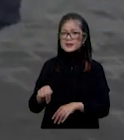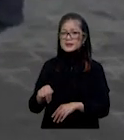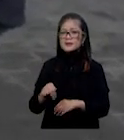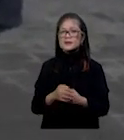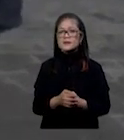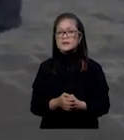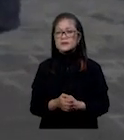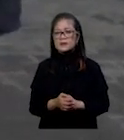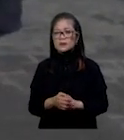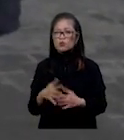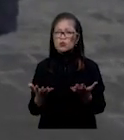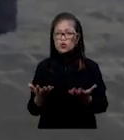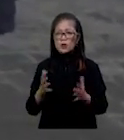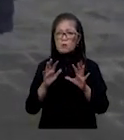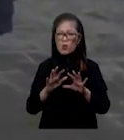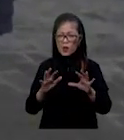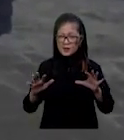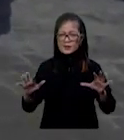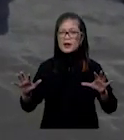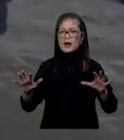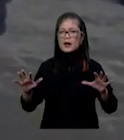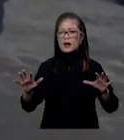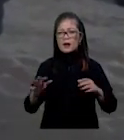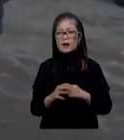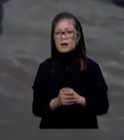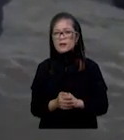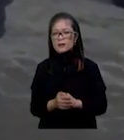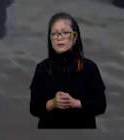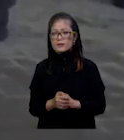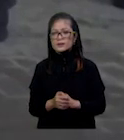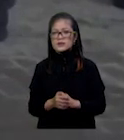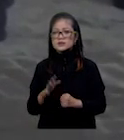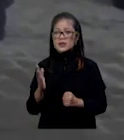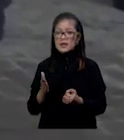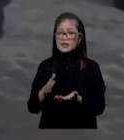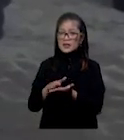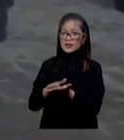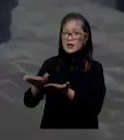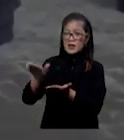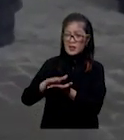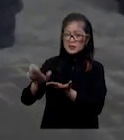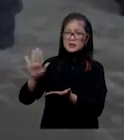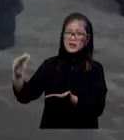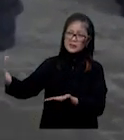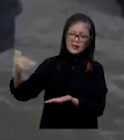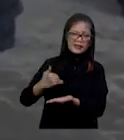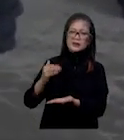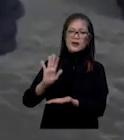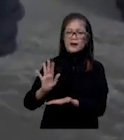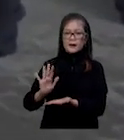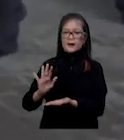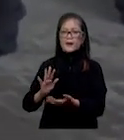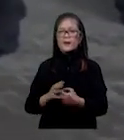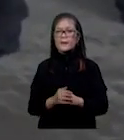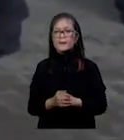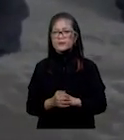kita lebih banyak mengantar. Oh, mengantar? Iya, lebih banyak diantarkan. Itu pun juga kita suruh mereka